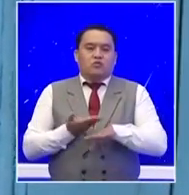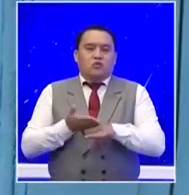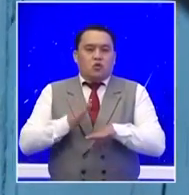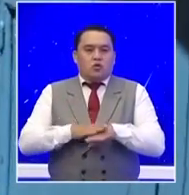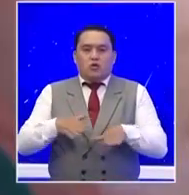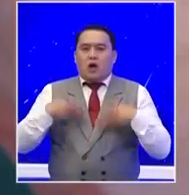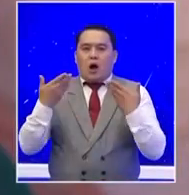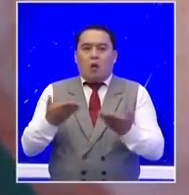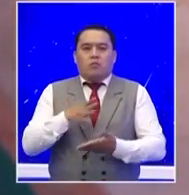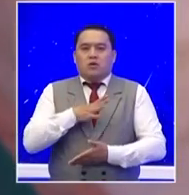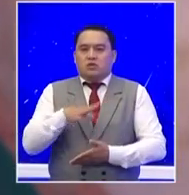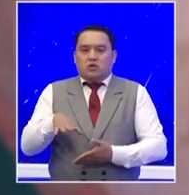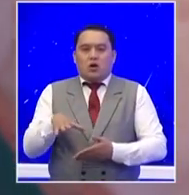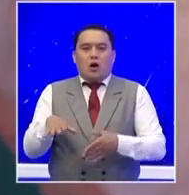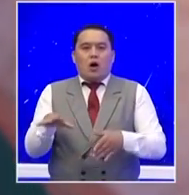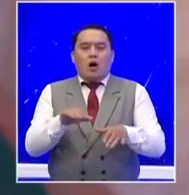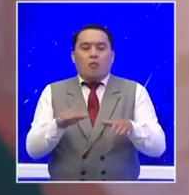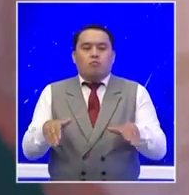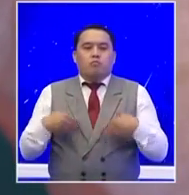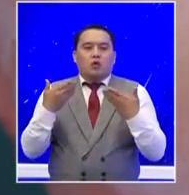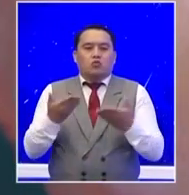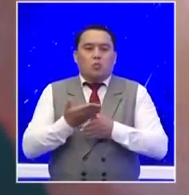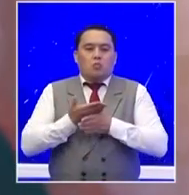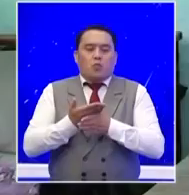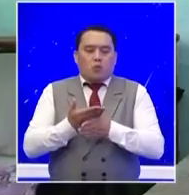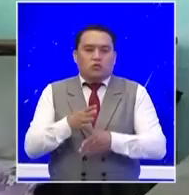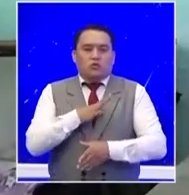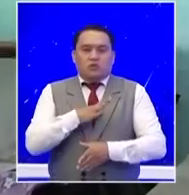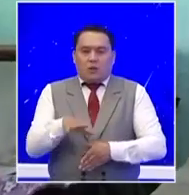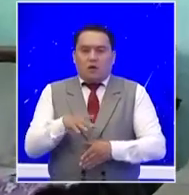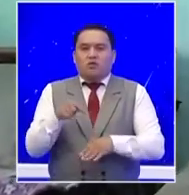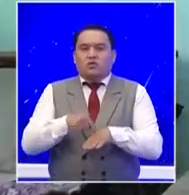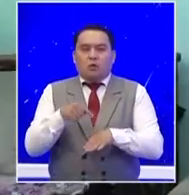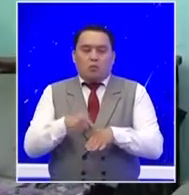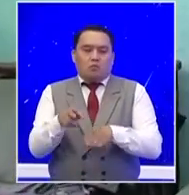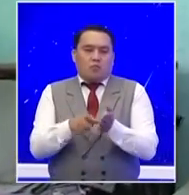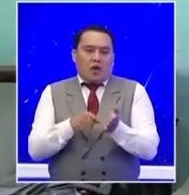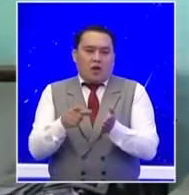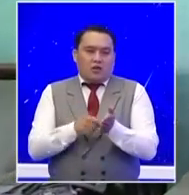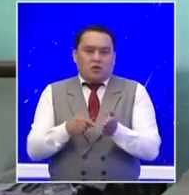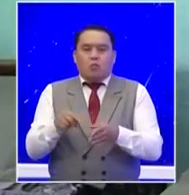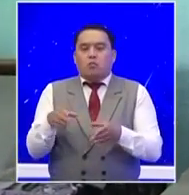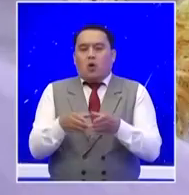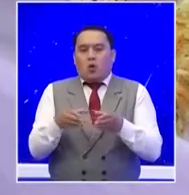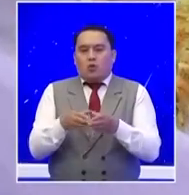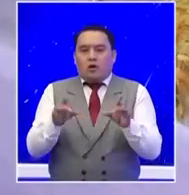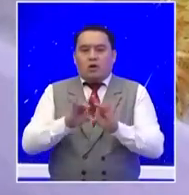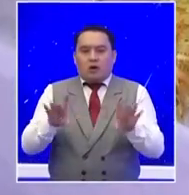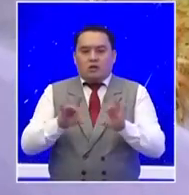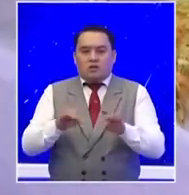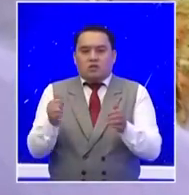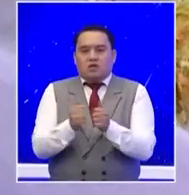не обращалась ни в какие органы о получении поддержки. О том, какие трудности испытывает пенсионерка, членам профсоюзов рассказали